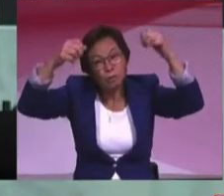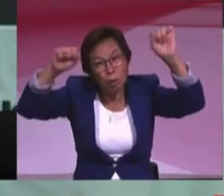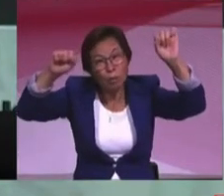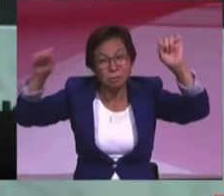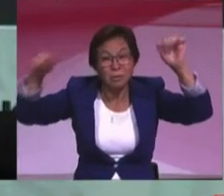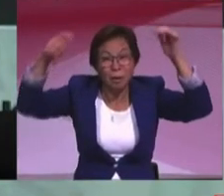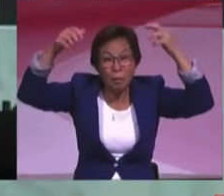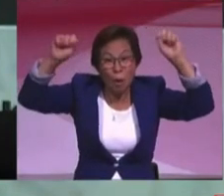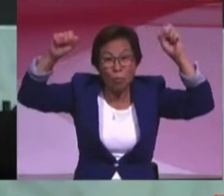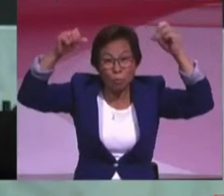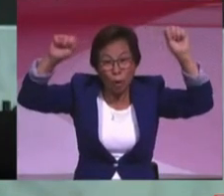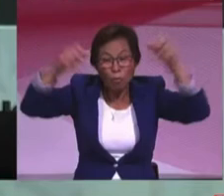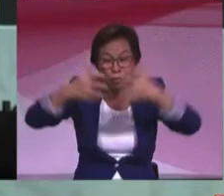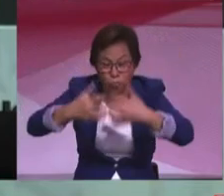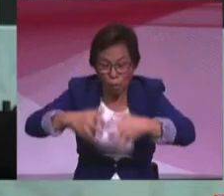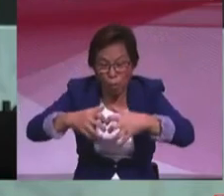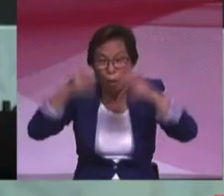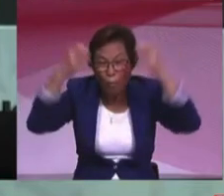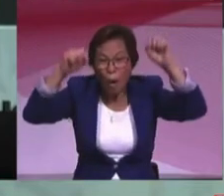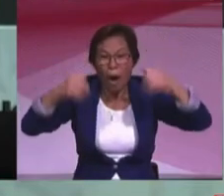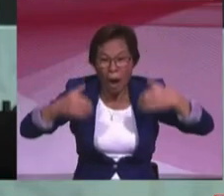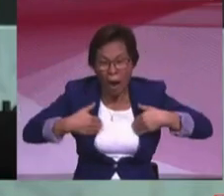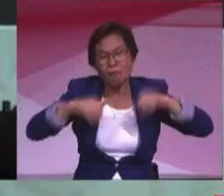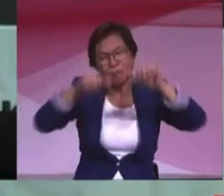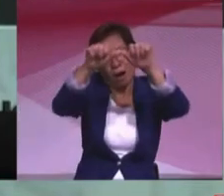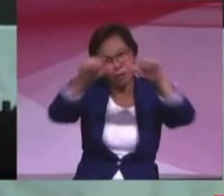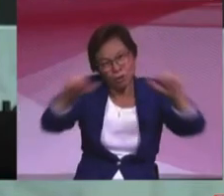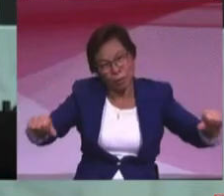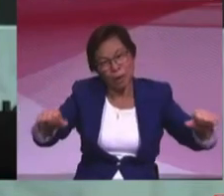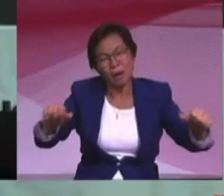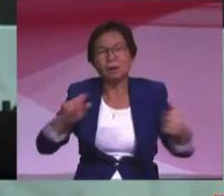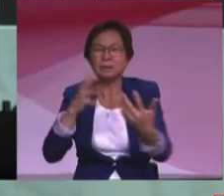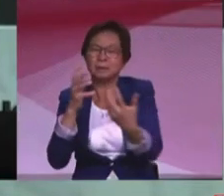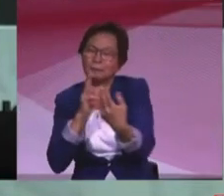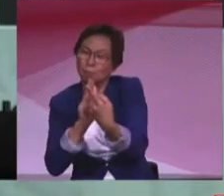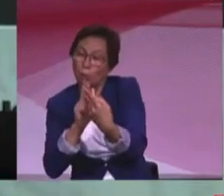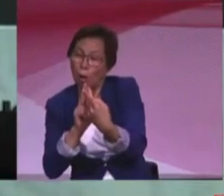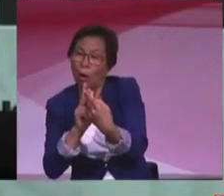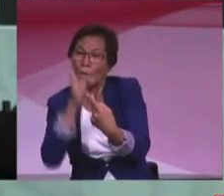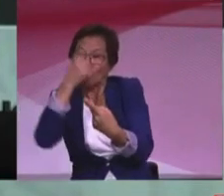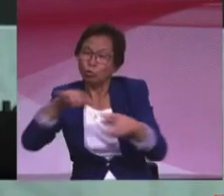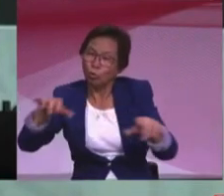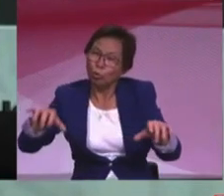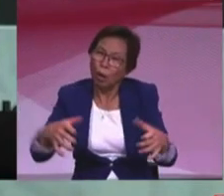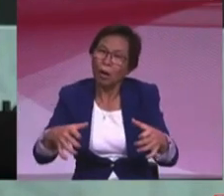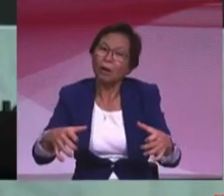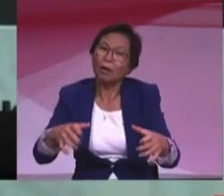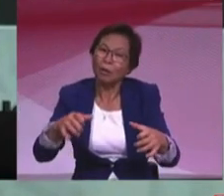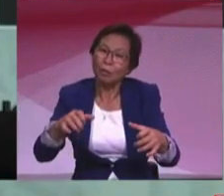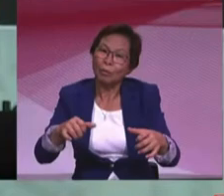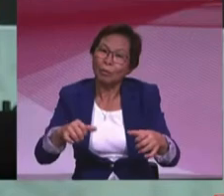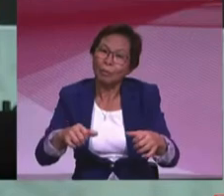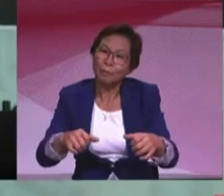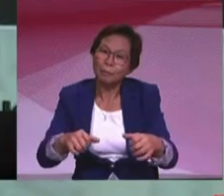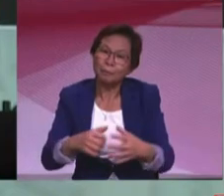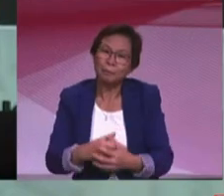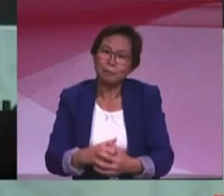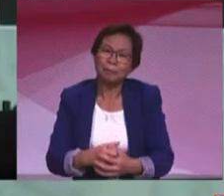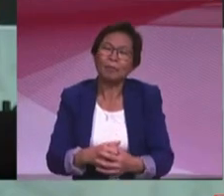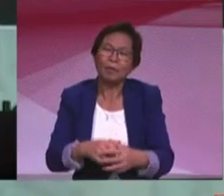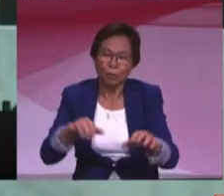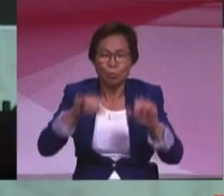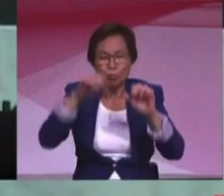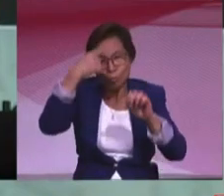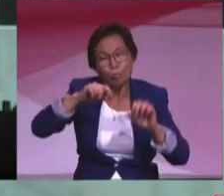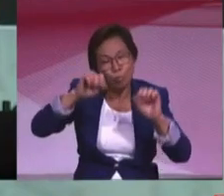iaitu penempatan ataupun kesesuaian dalam melaksanakan ataupun penginapan